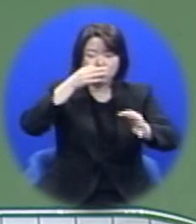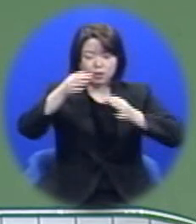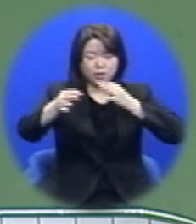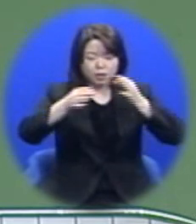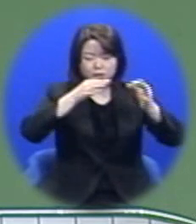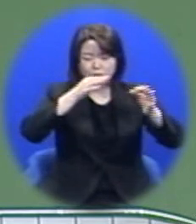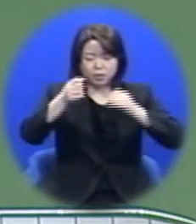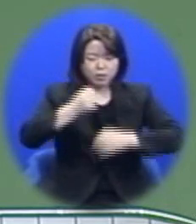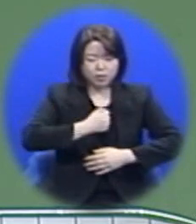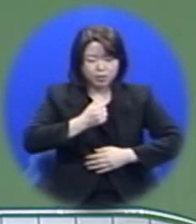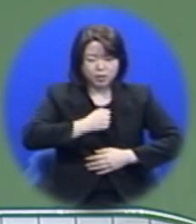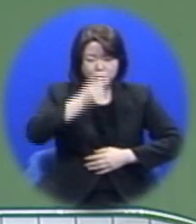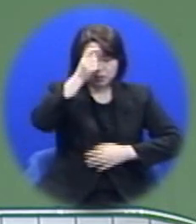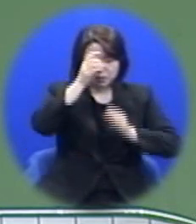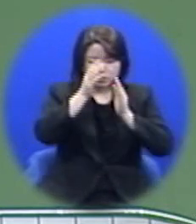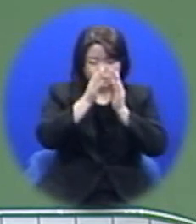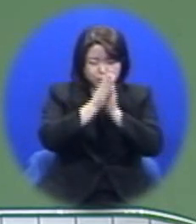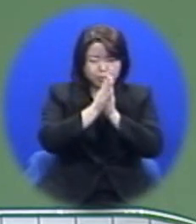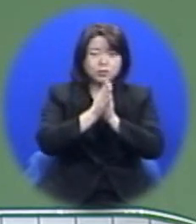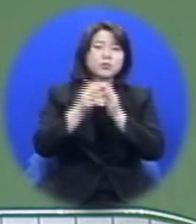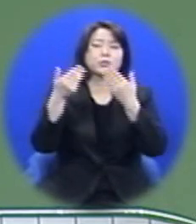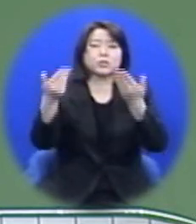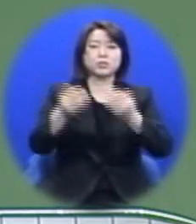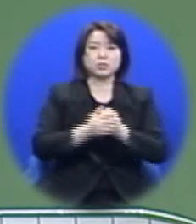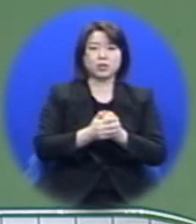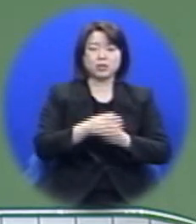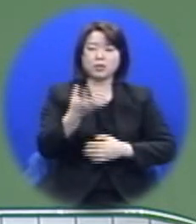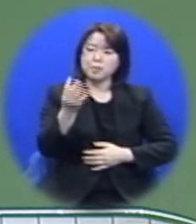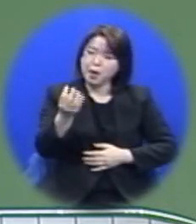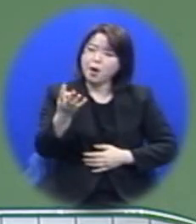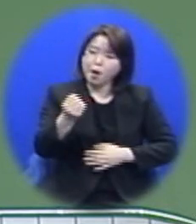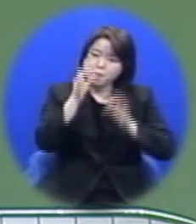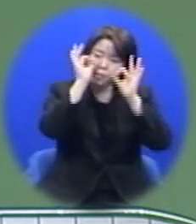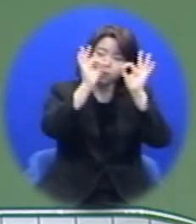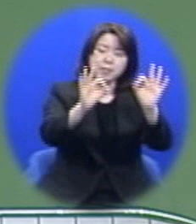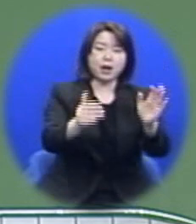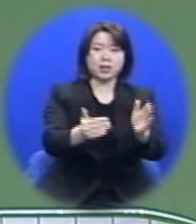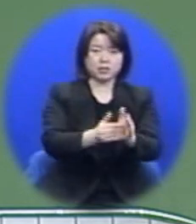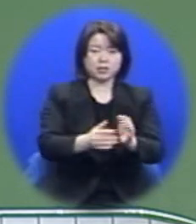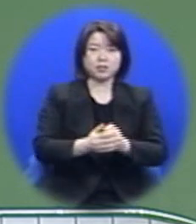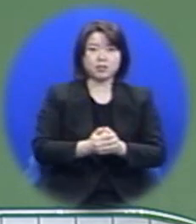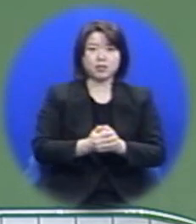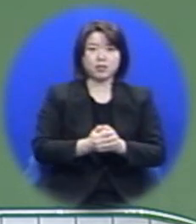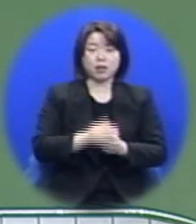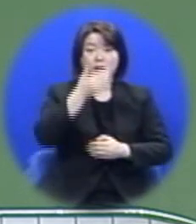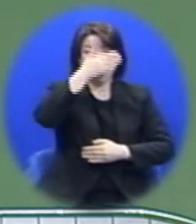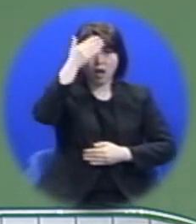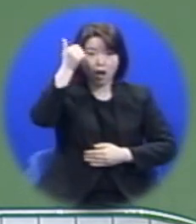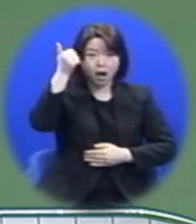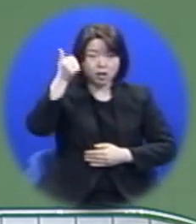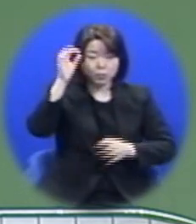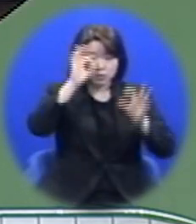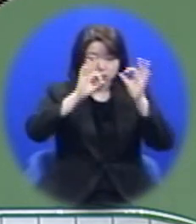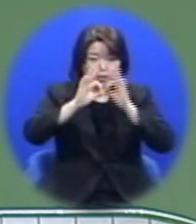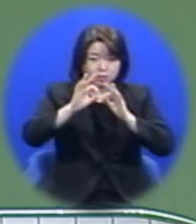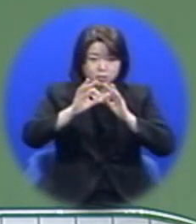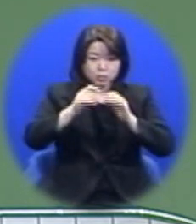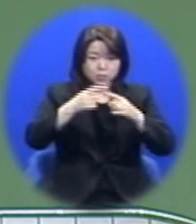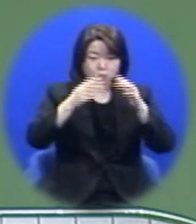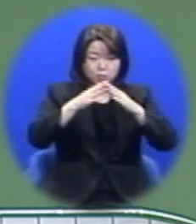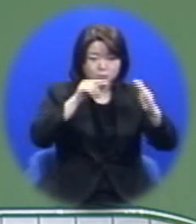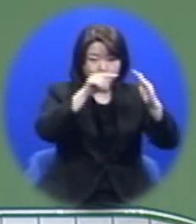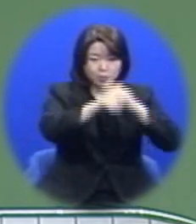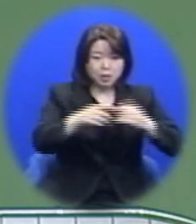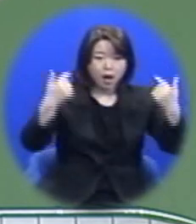하고 울고 계시더라는 그걸 몇 번이나 봤대요. 할아버지 찾아서 교회 가보면 할아버지는 언제나